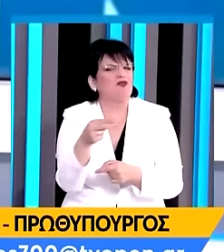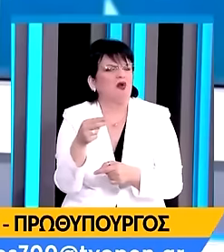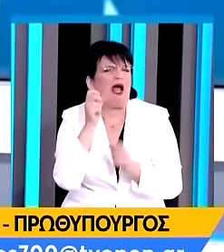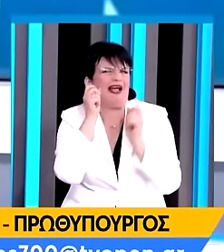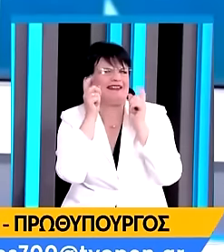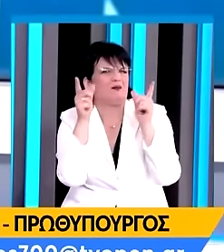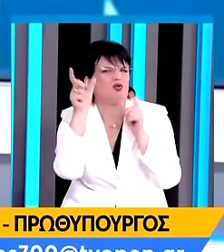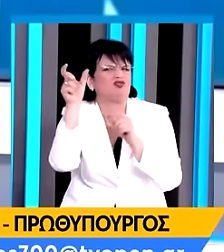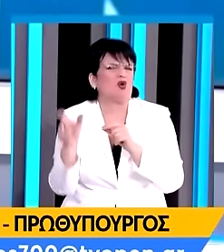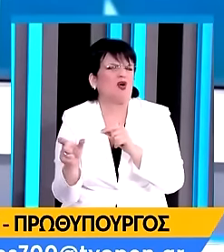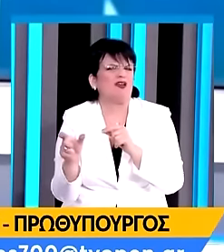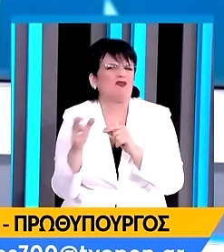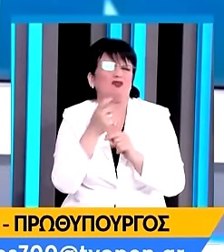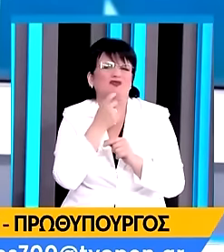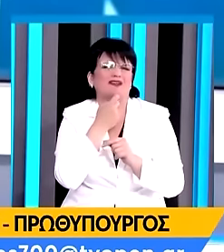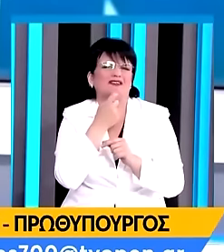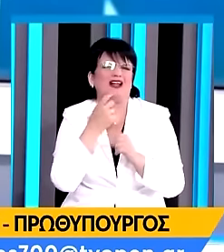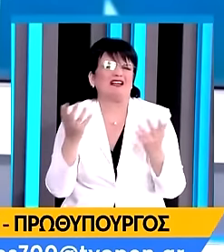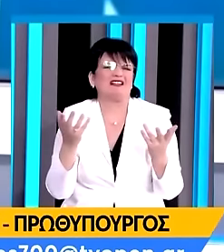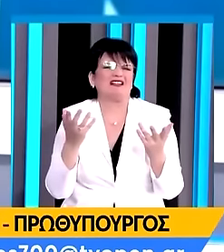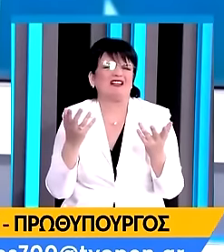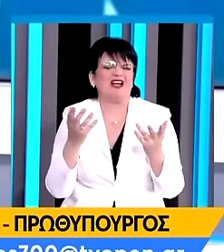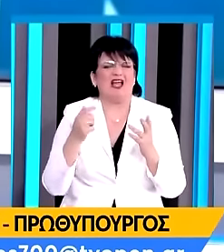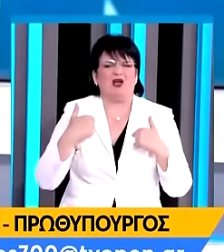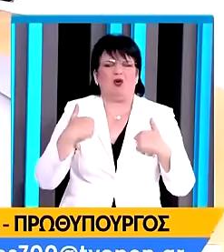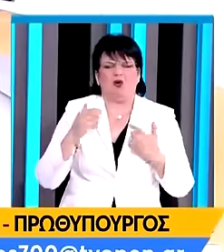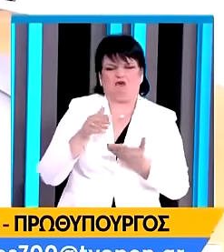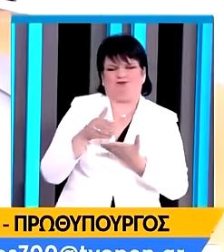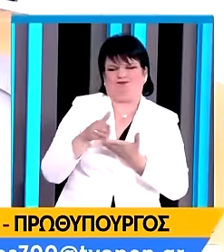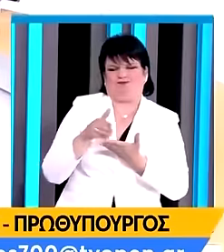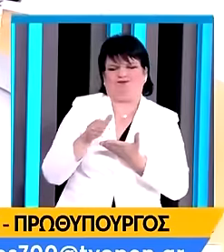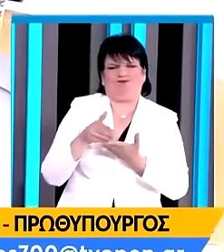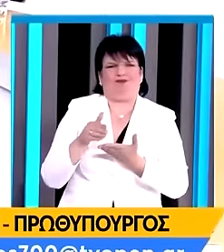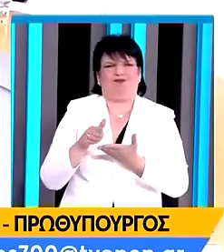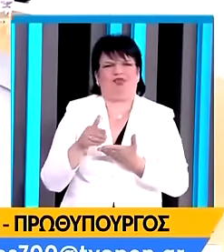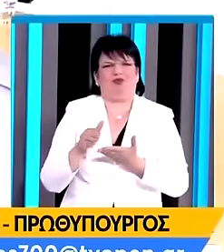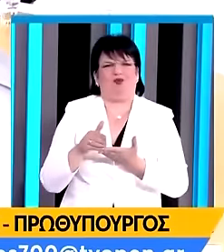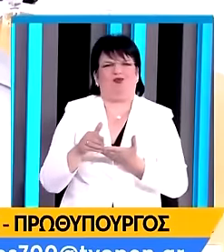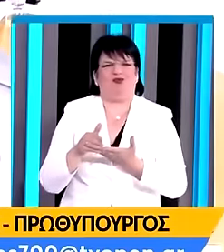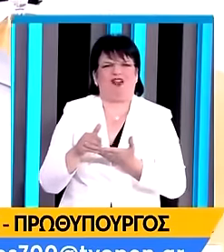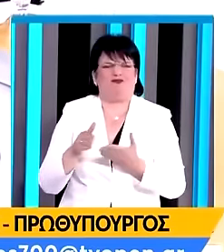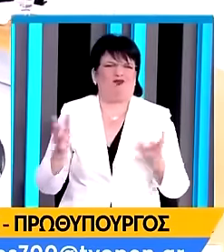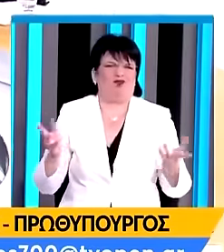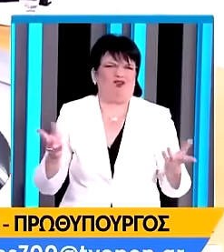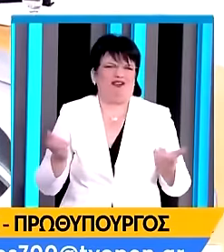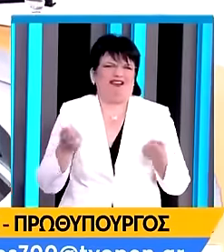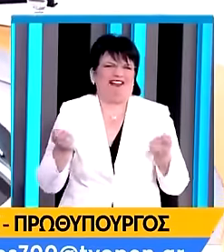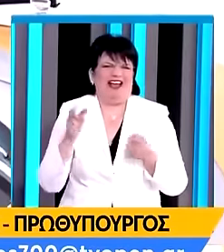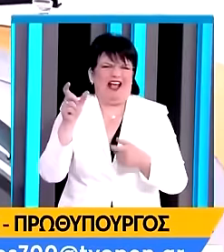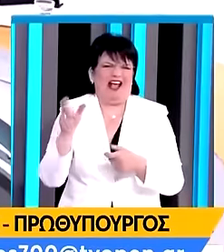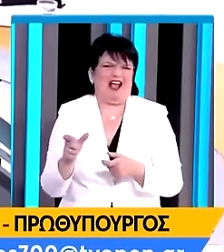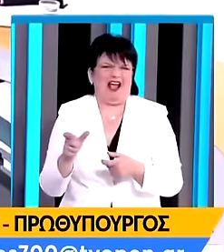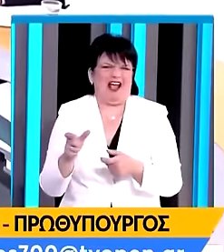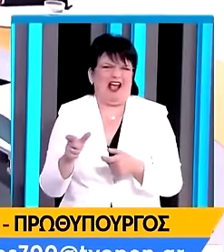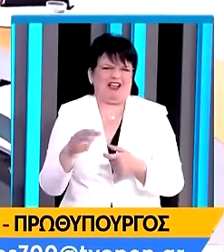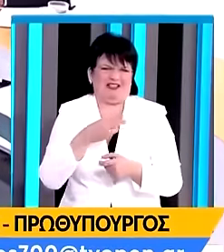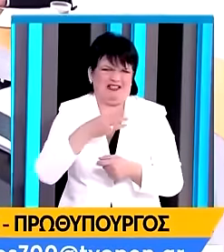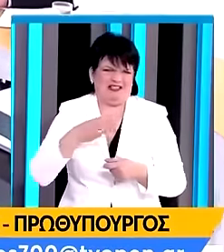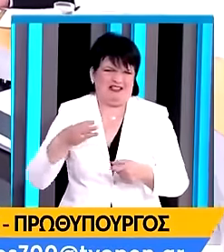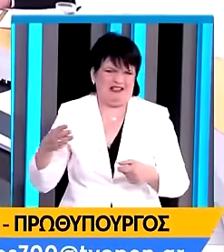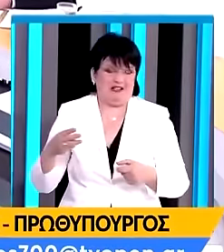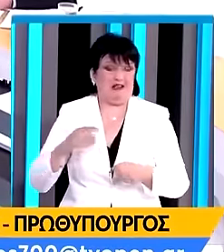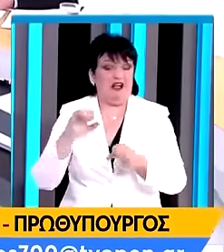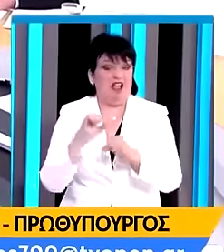εντύπωση που δίνεται σε εμένα. Αλλά επειδή ξέρετε, αποφεύγω γενικά τους προσωπικούς χαρακτηρισμούς, σε αντίθεση με το τι κάνει η αντιπολίτευση, γι' αυτό και